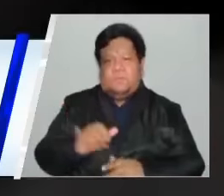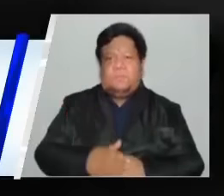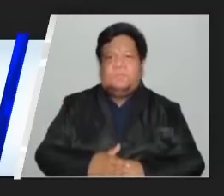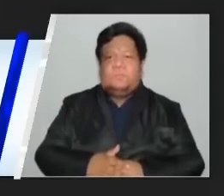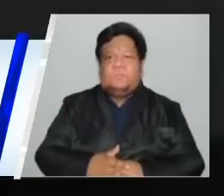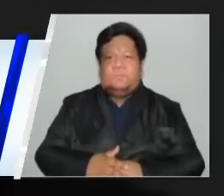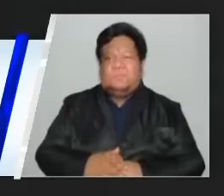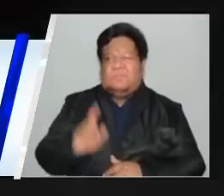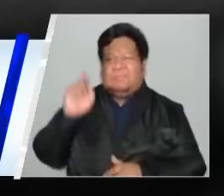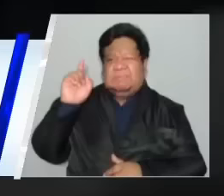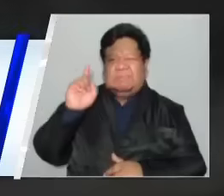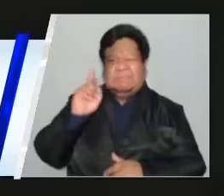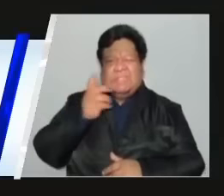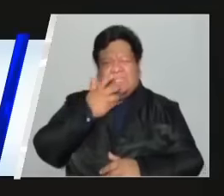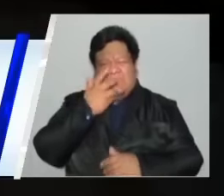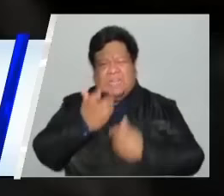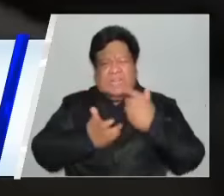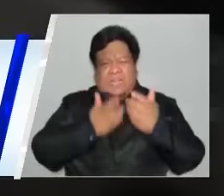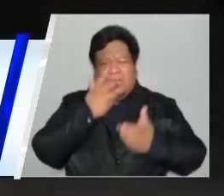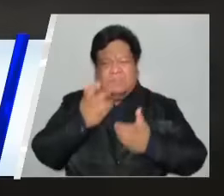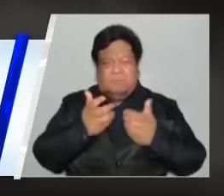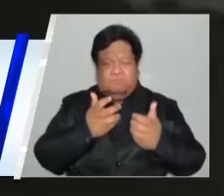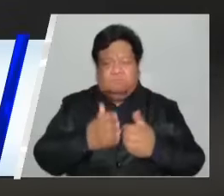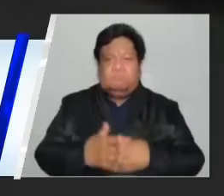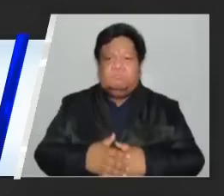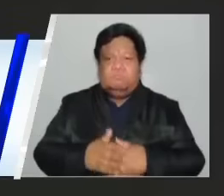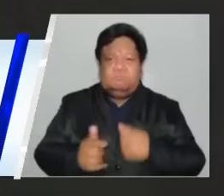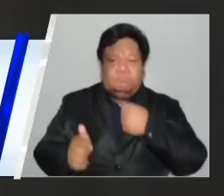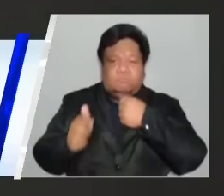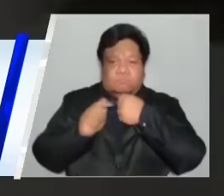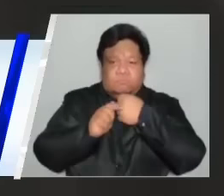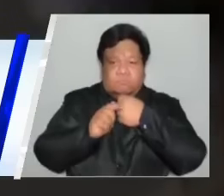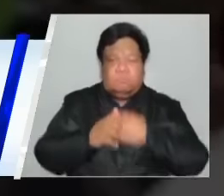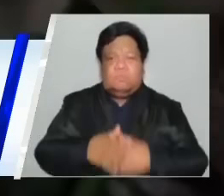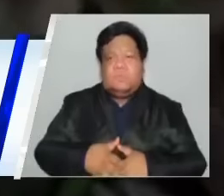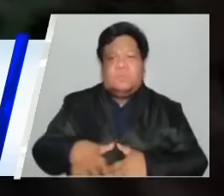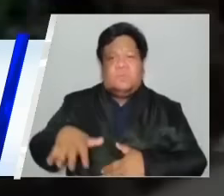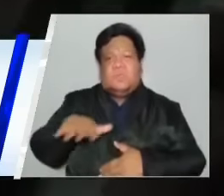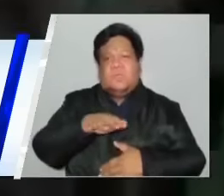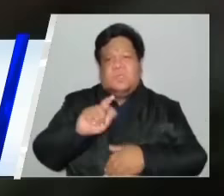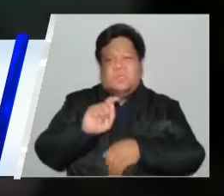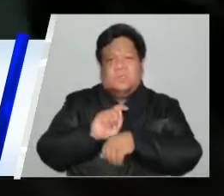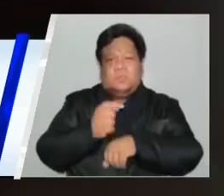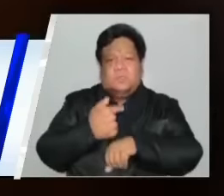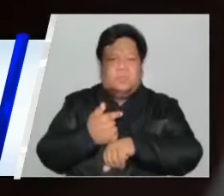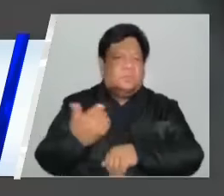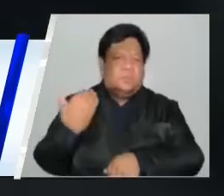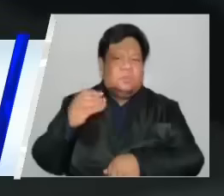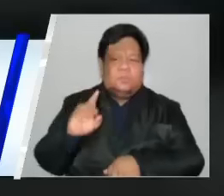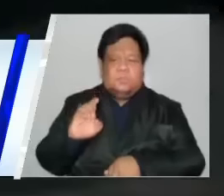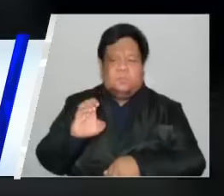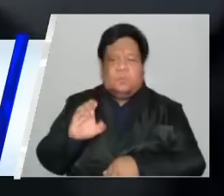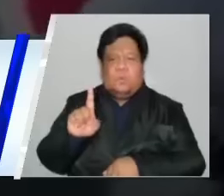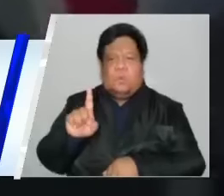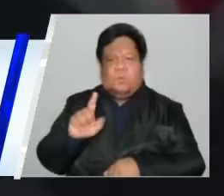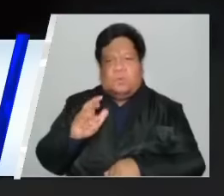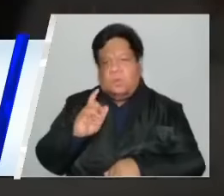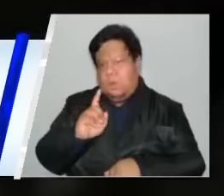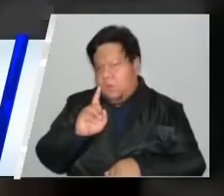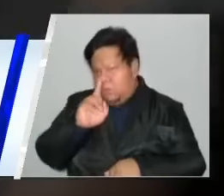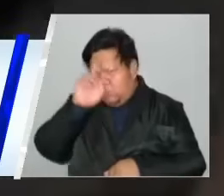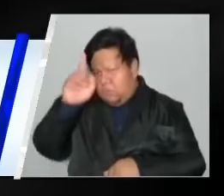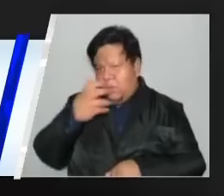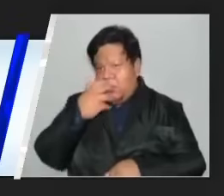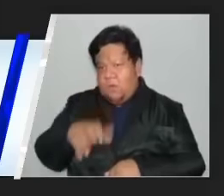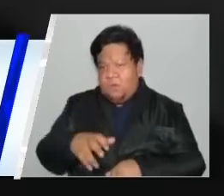Mainit ang tagpo sa Colonel Bravo Street, Barangay Central Signal sa Taguig City nitong December 1. Umawat ang kasama ng lalaki na ka-orange na may hawak ng